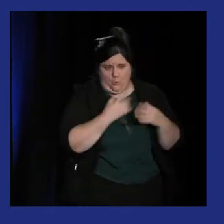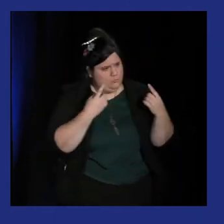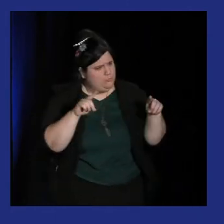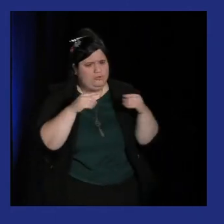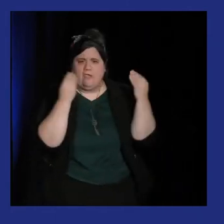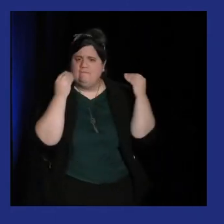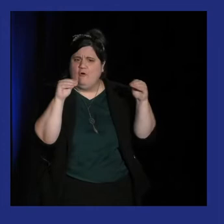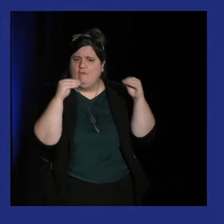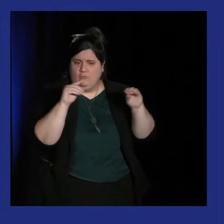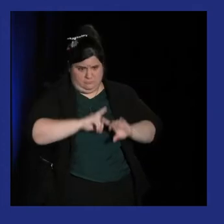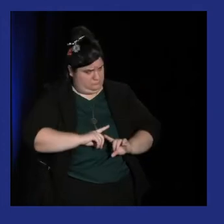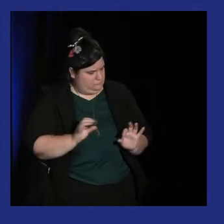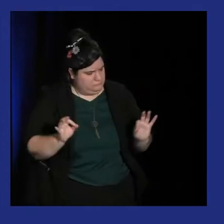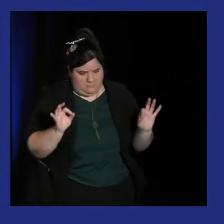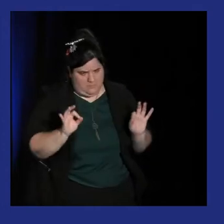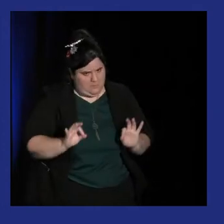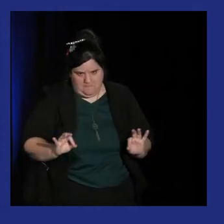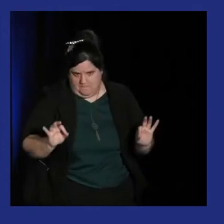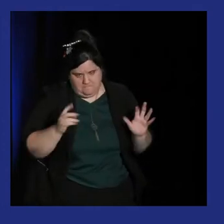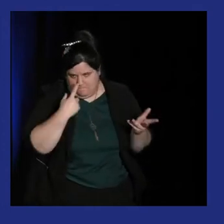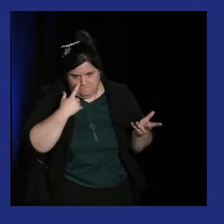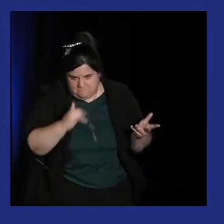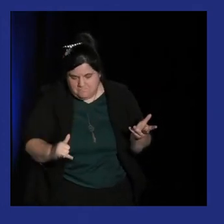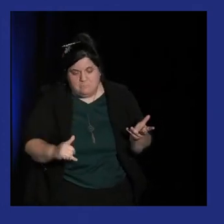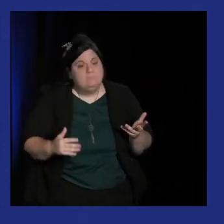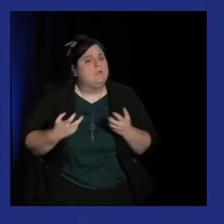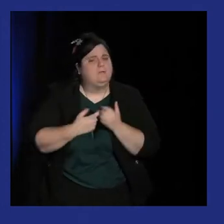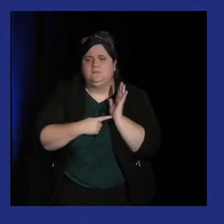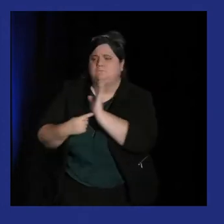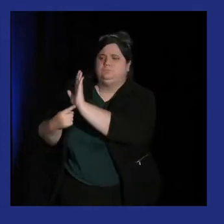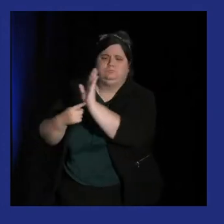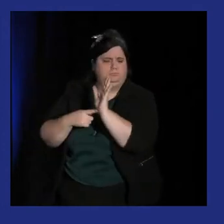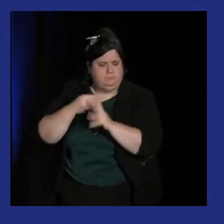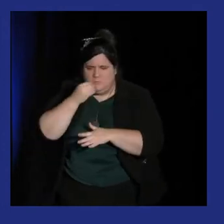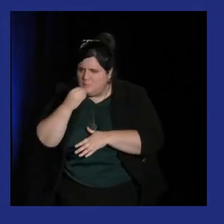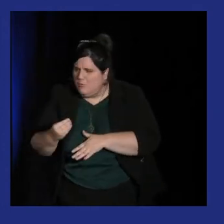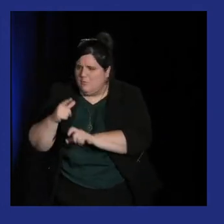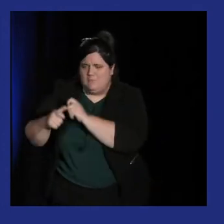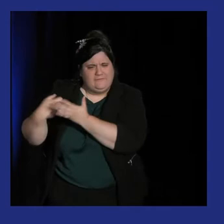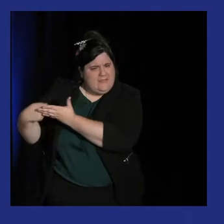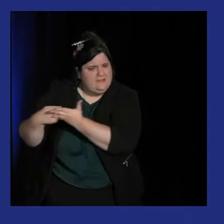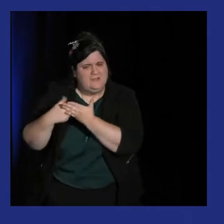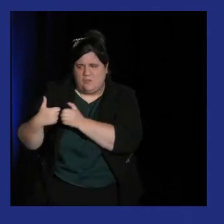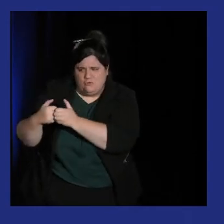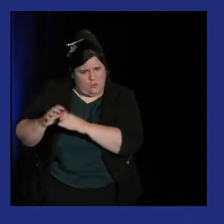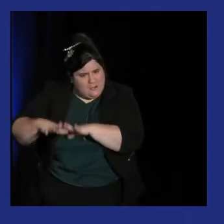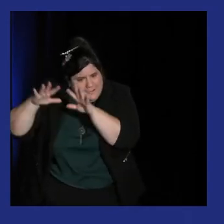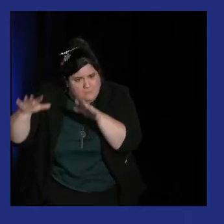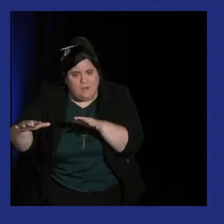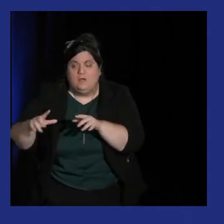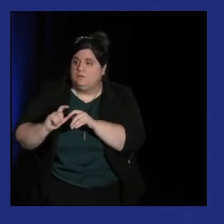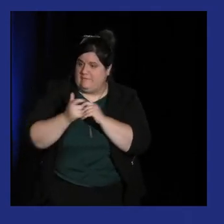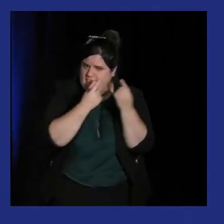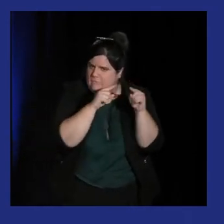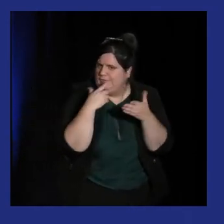qui n'a pas de résonance culturelle et commerciale quoi donc après il y a tout un tout un